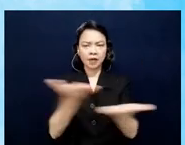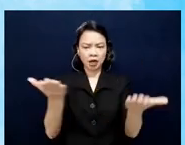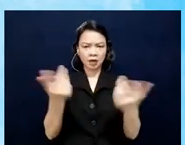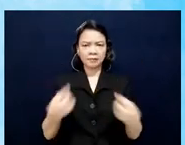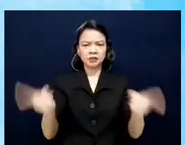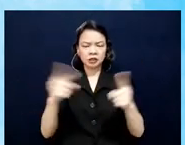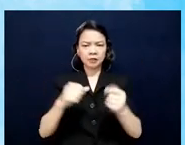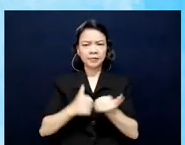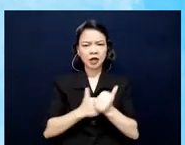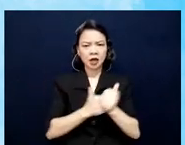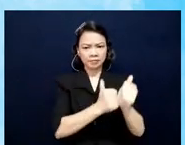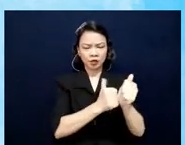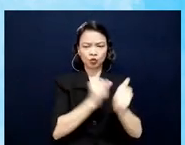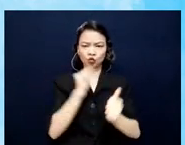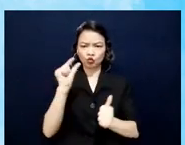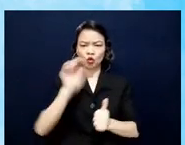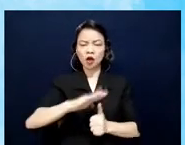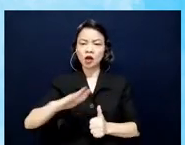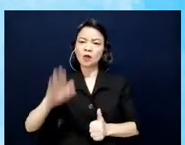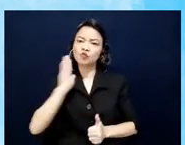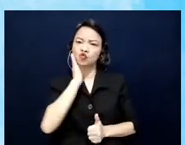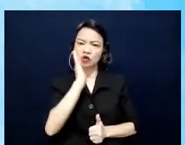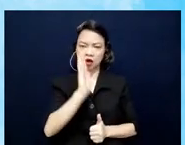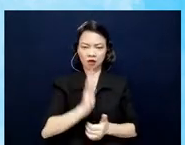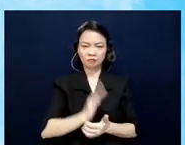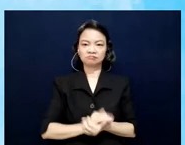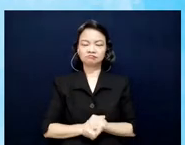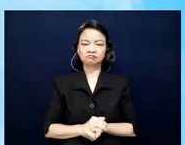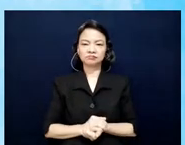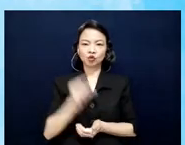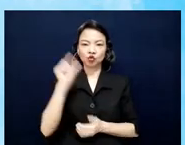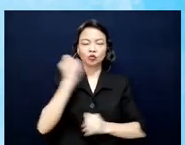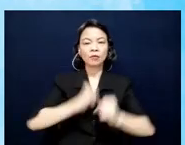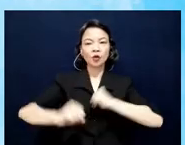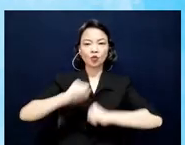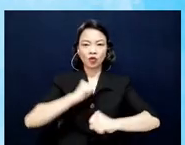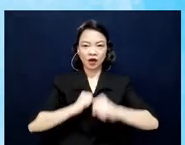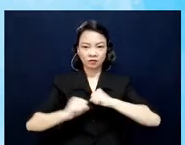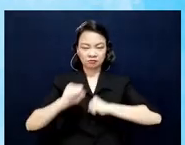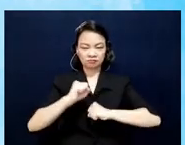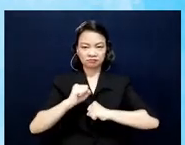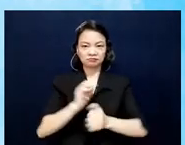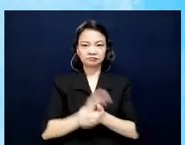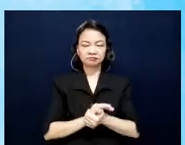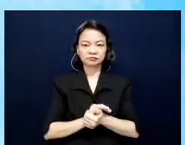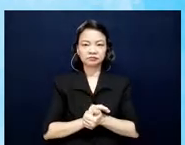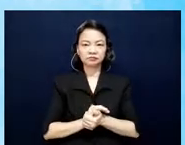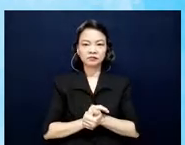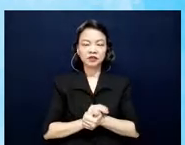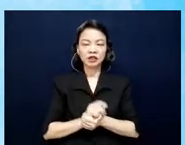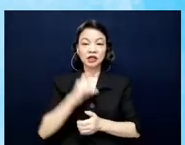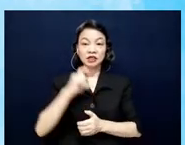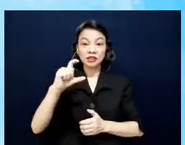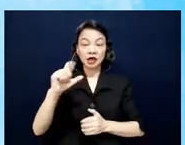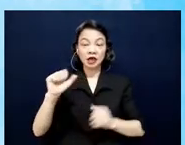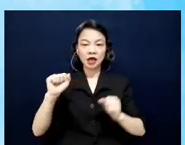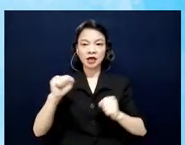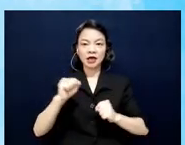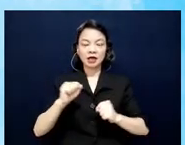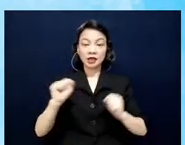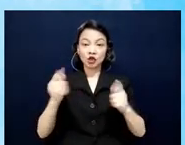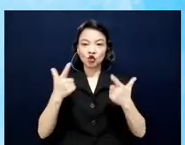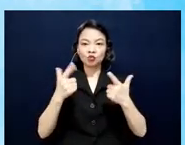pendamping bagi kaum muda untuk melakukan perilaku hidup yang lebih sehat dan